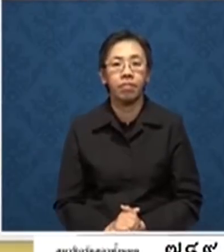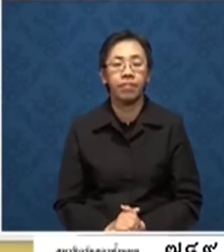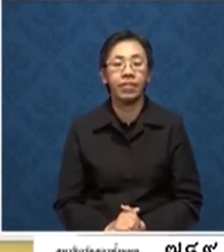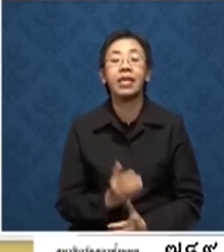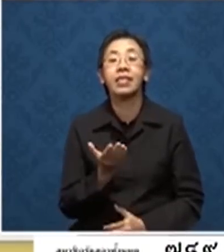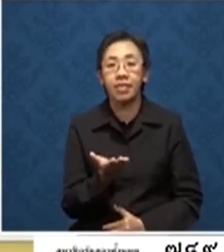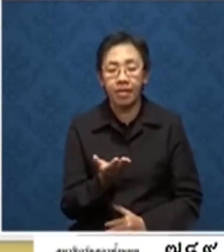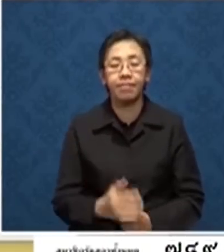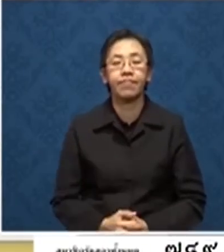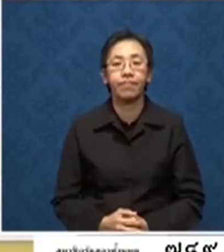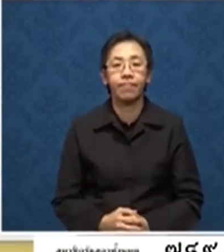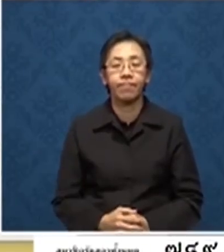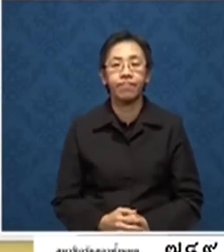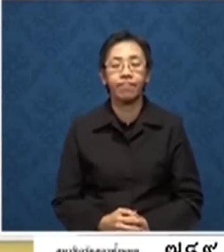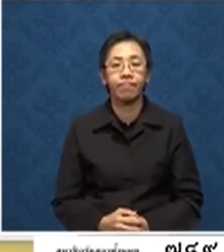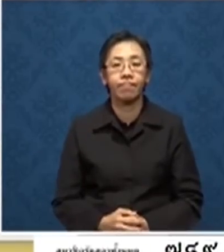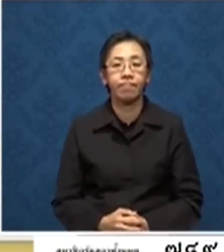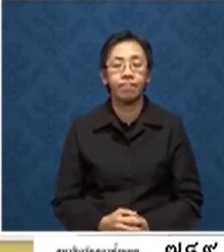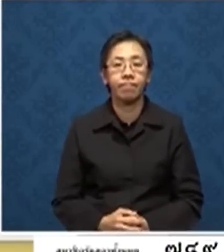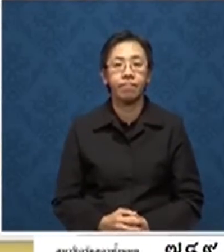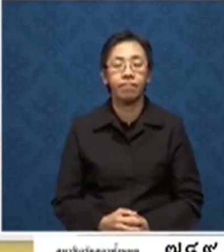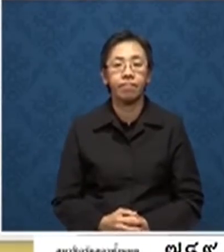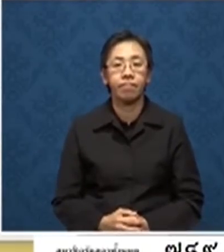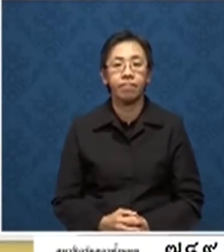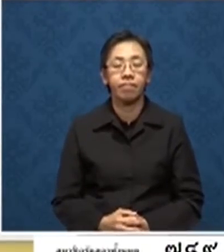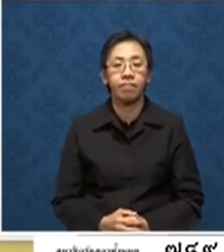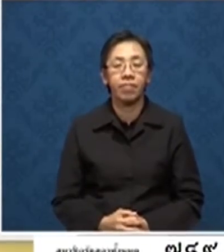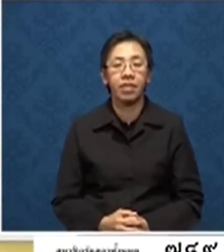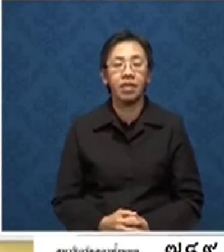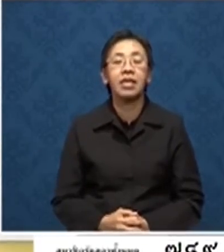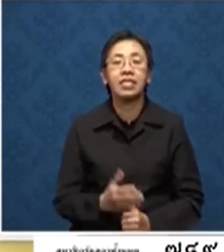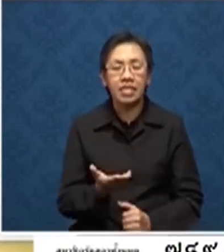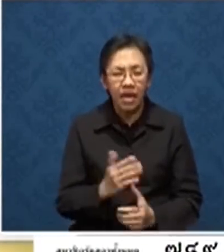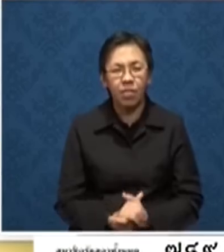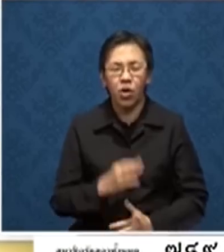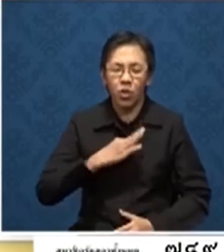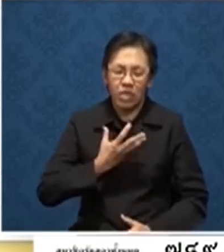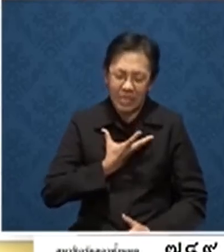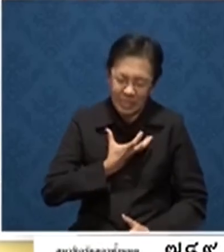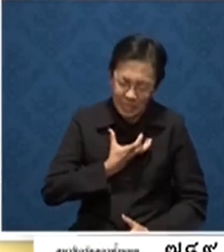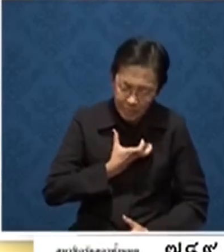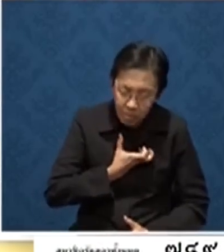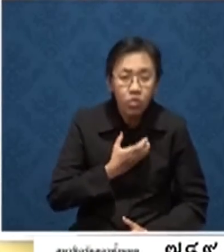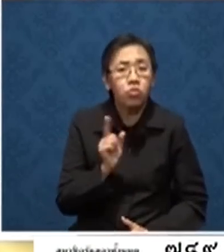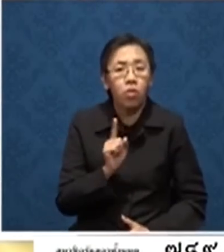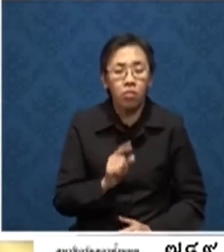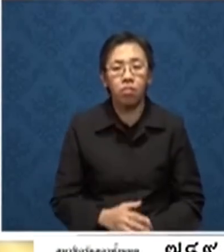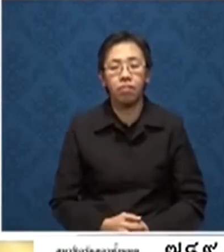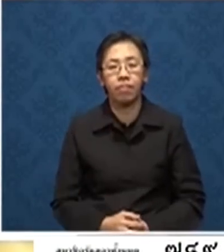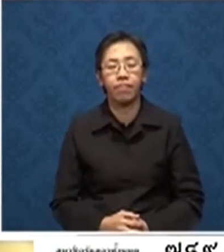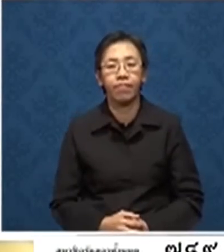ท่านครับอะไรไม่ว่าครับอะไรไม่ว่าที่เจ็บปวดมากกว่านั้น